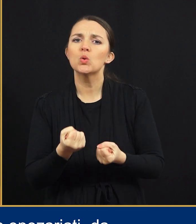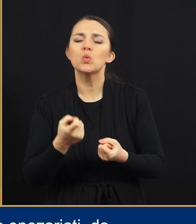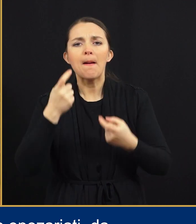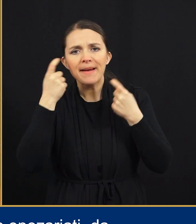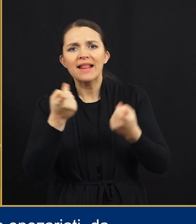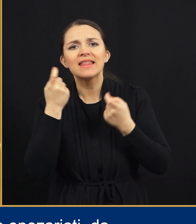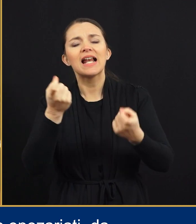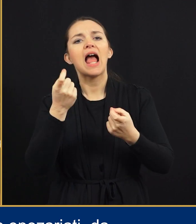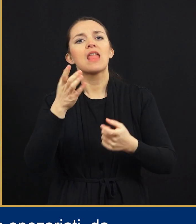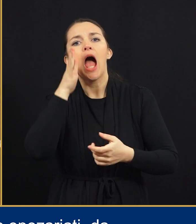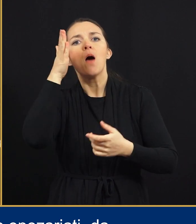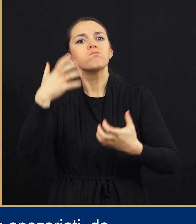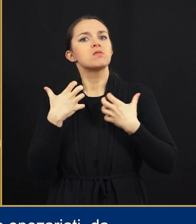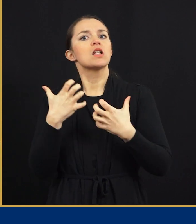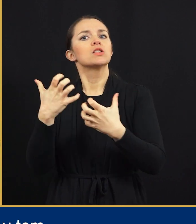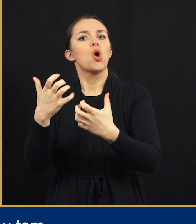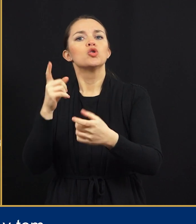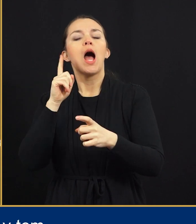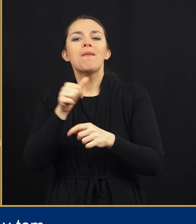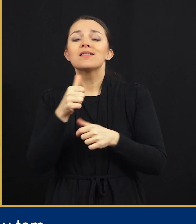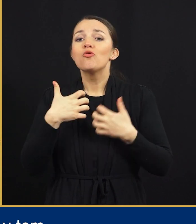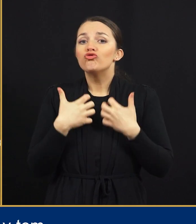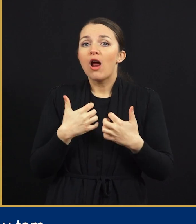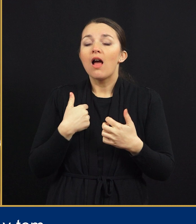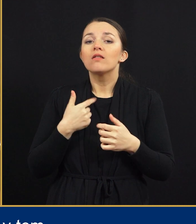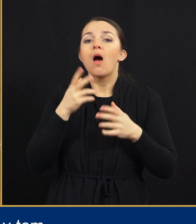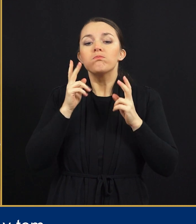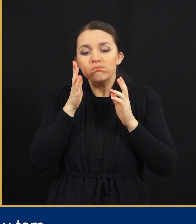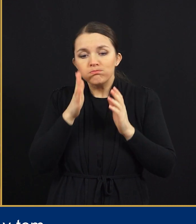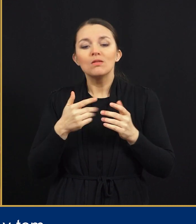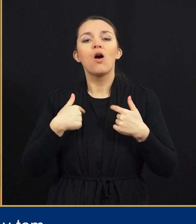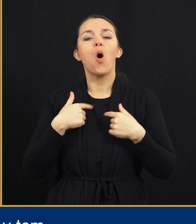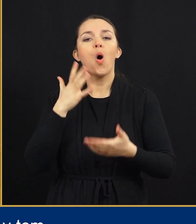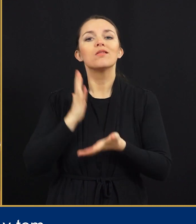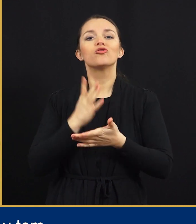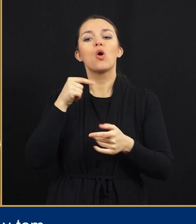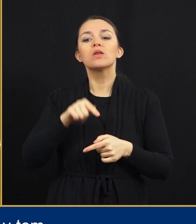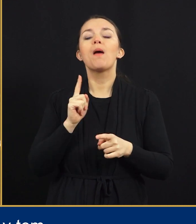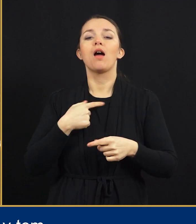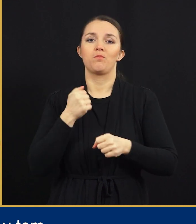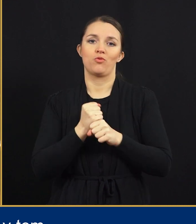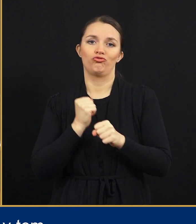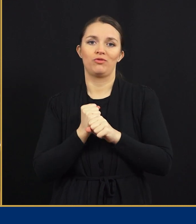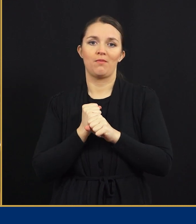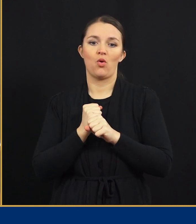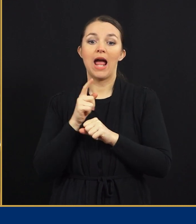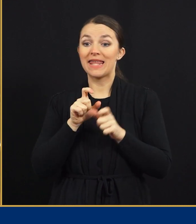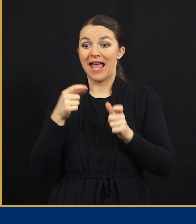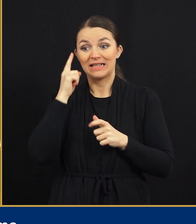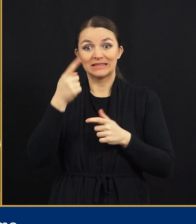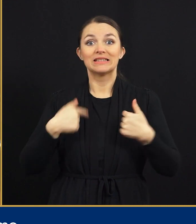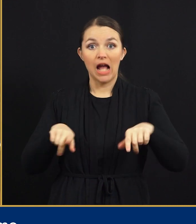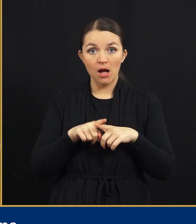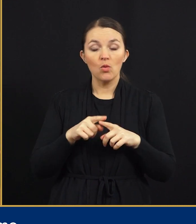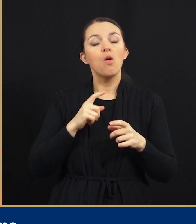agresivna, pretirana ambicioznost, temveč le želja biti odlične v tem, kar počnemo. In